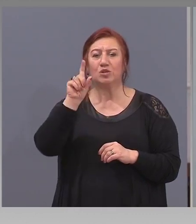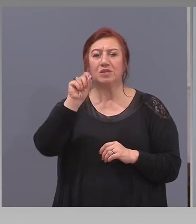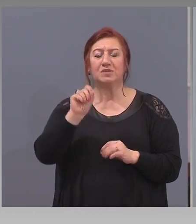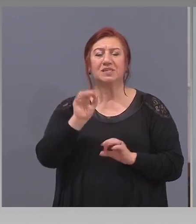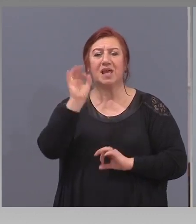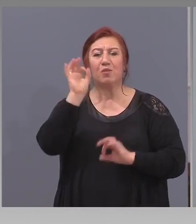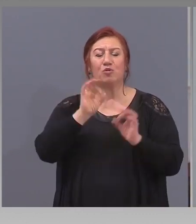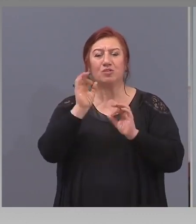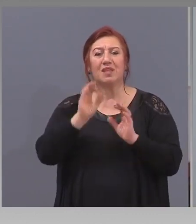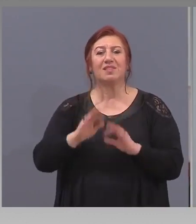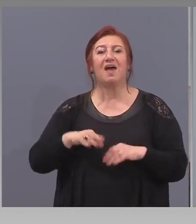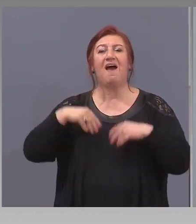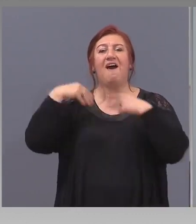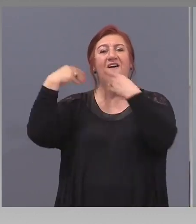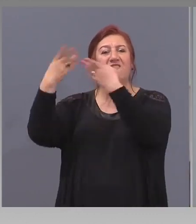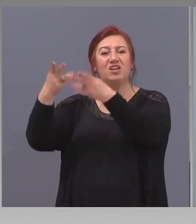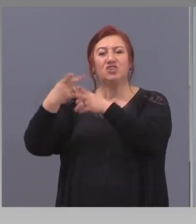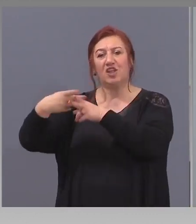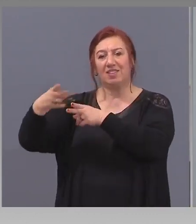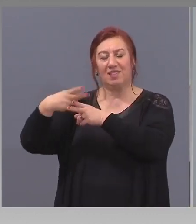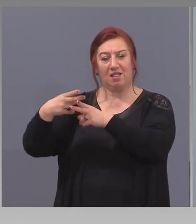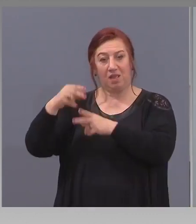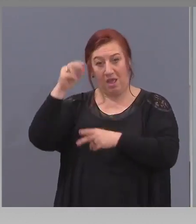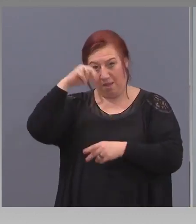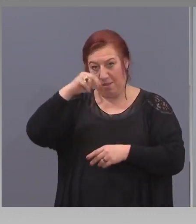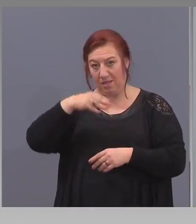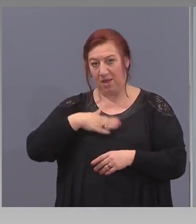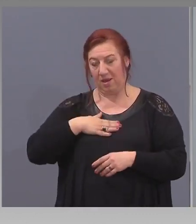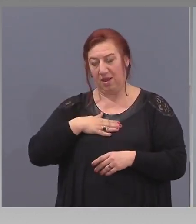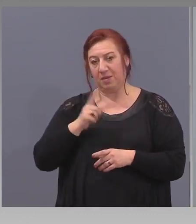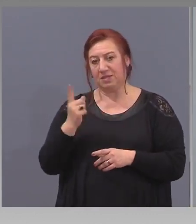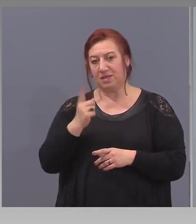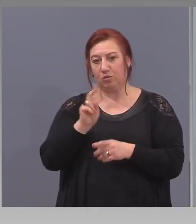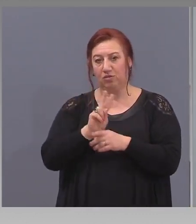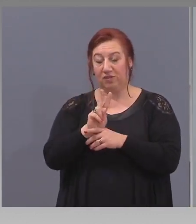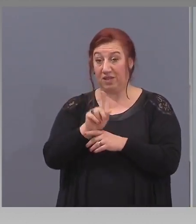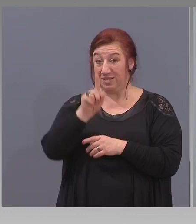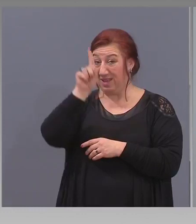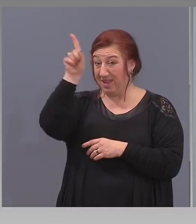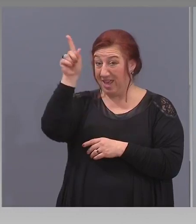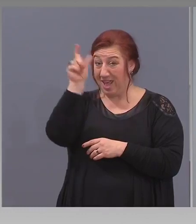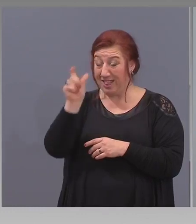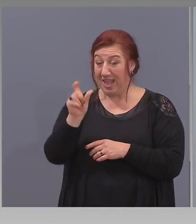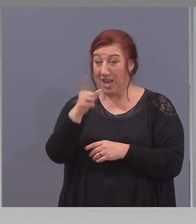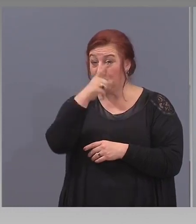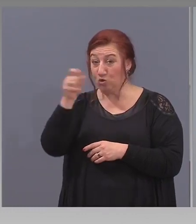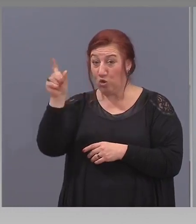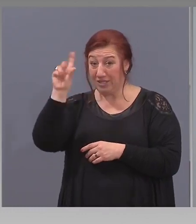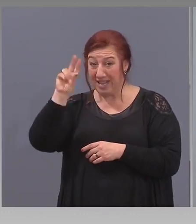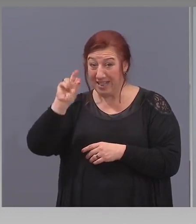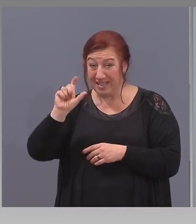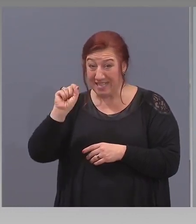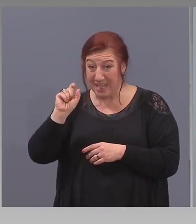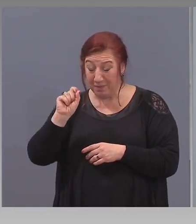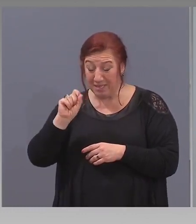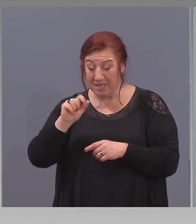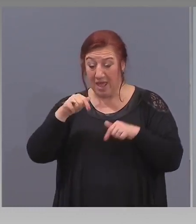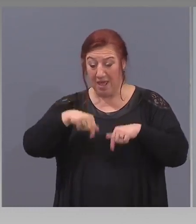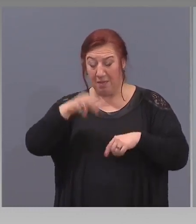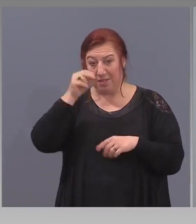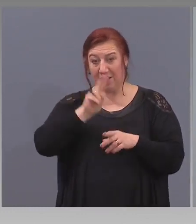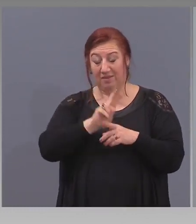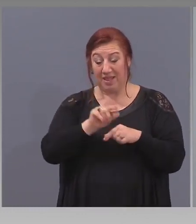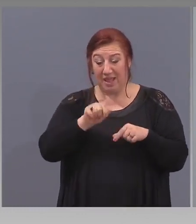170% външен дълг. България има 20%. 170%. И сега след тази криза, аз не